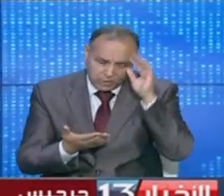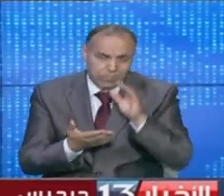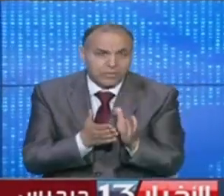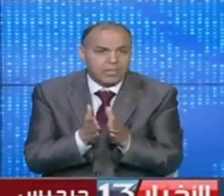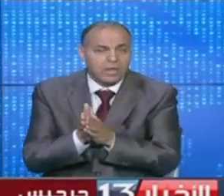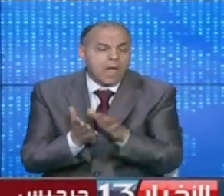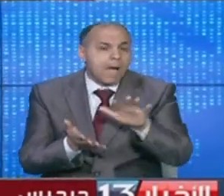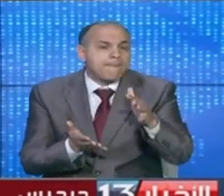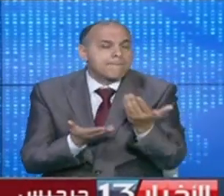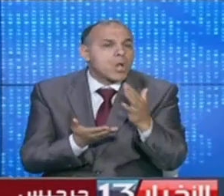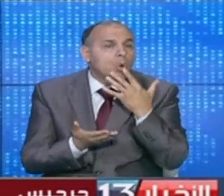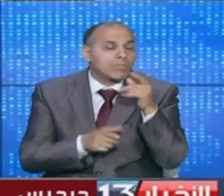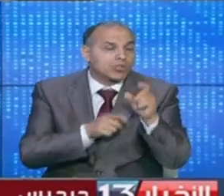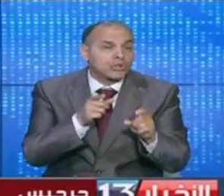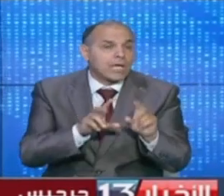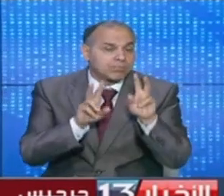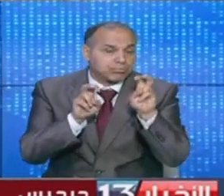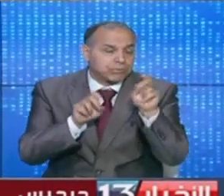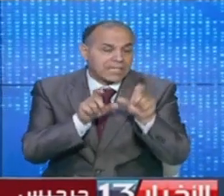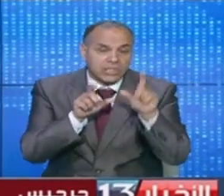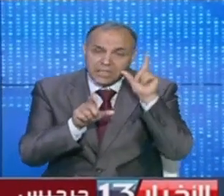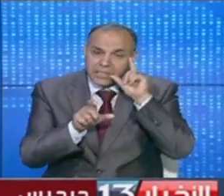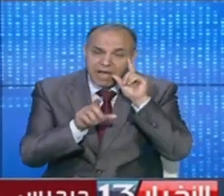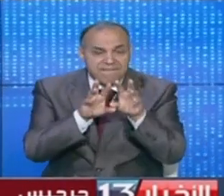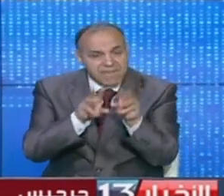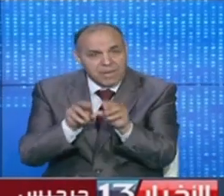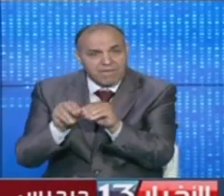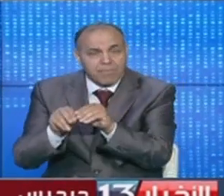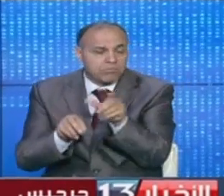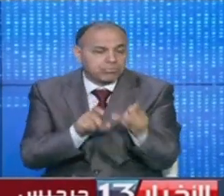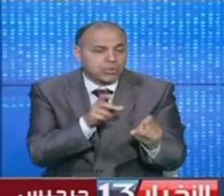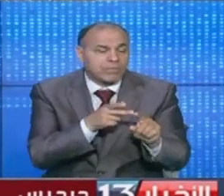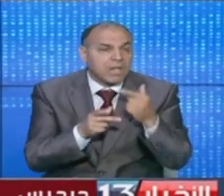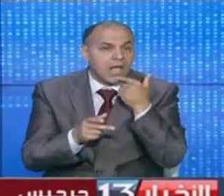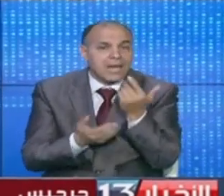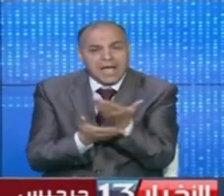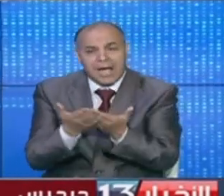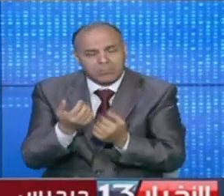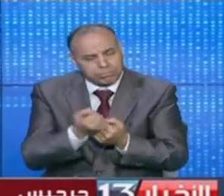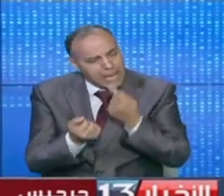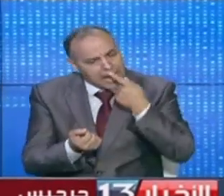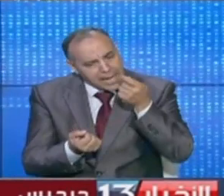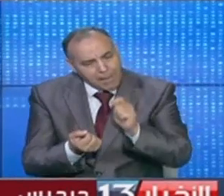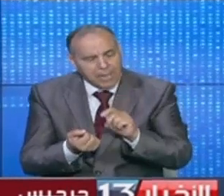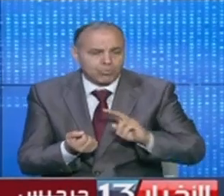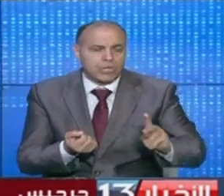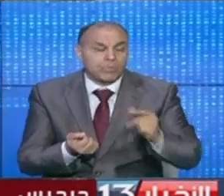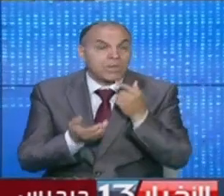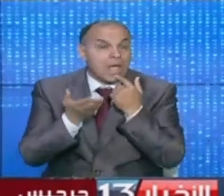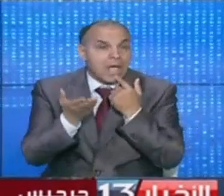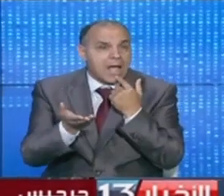ما يقدموا لهؤلاء العالقين من عائلات وافراد من خدمات ضروريه متنوعه